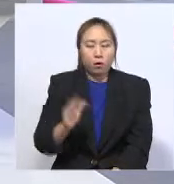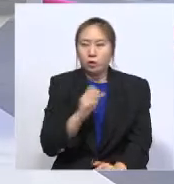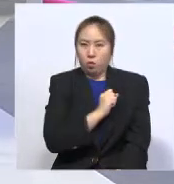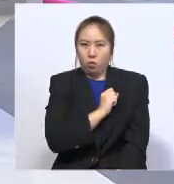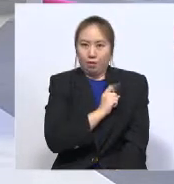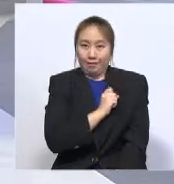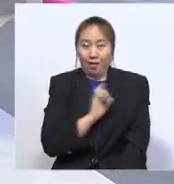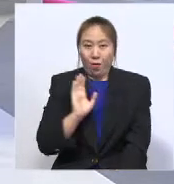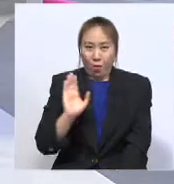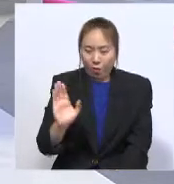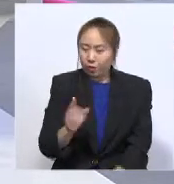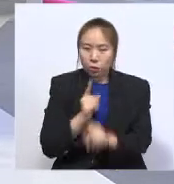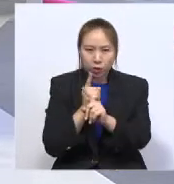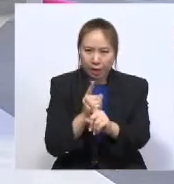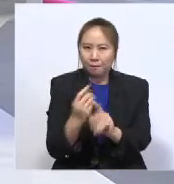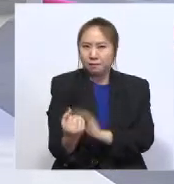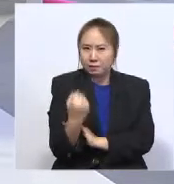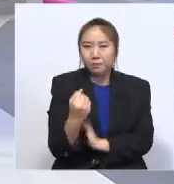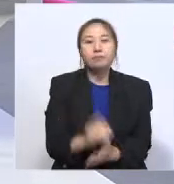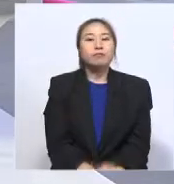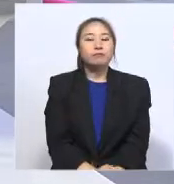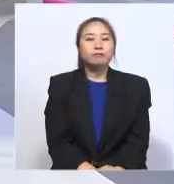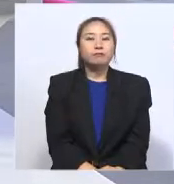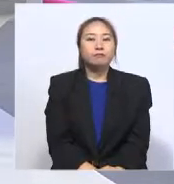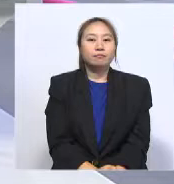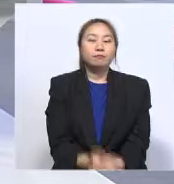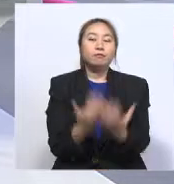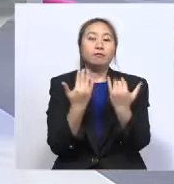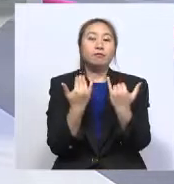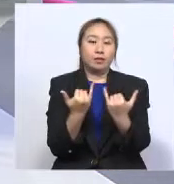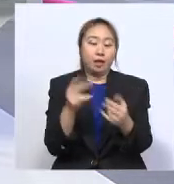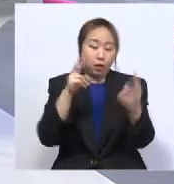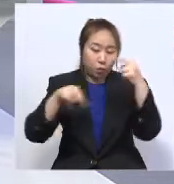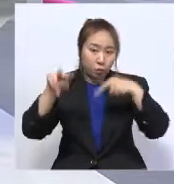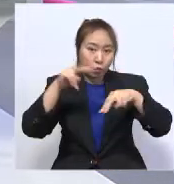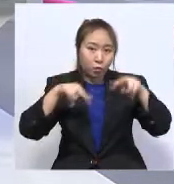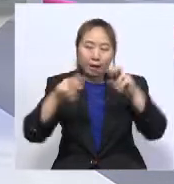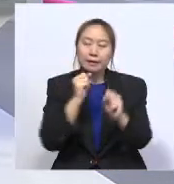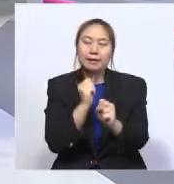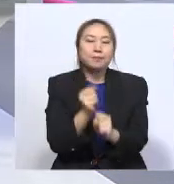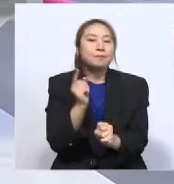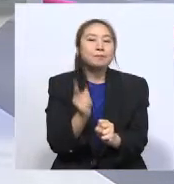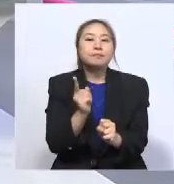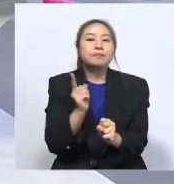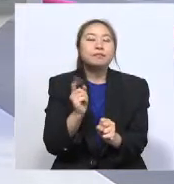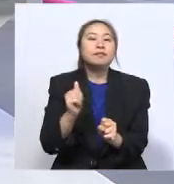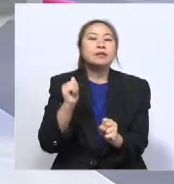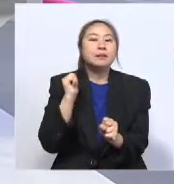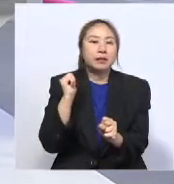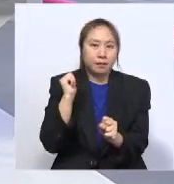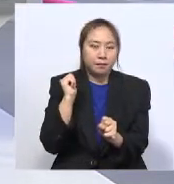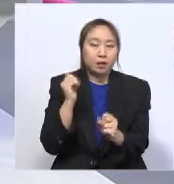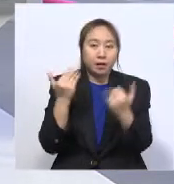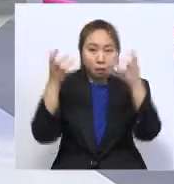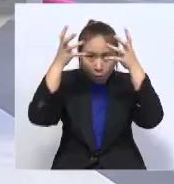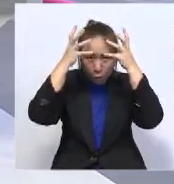บัติตามศาสนกิจกันอย่างเคร่งครัดด้วย ตอนนี้มาตรการการรักษาความปลอดภัยยังคงทำเหมือนเดิ ม ตามเดิมอยู่แล้วก็เรื่องของห